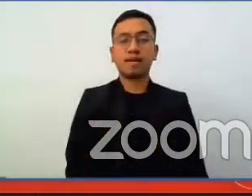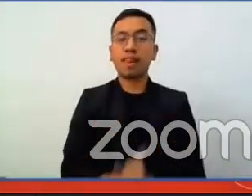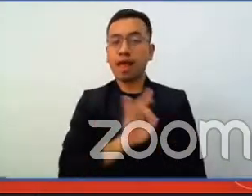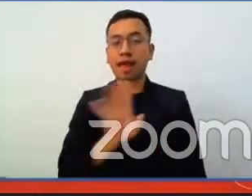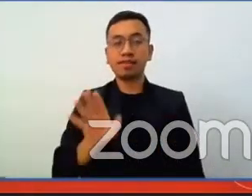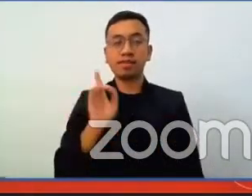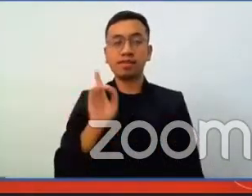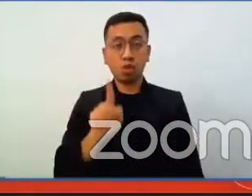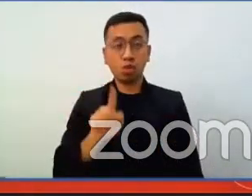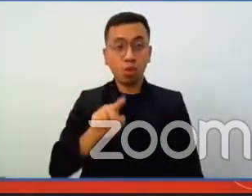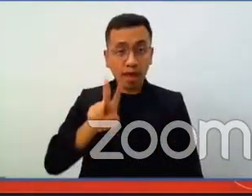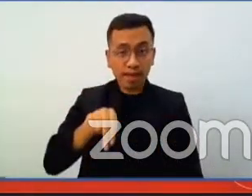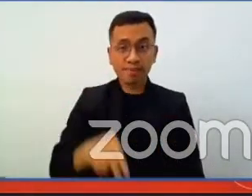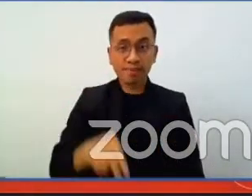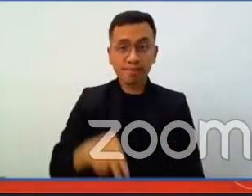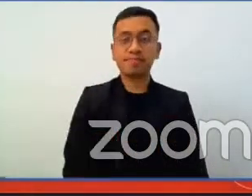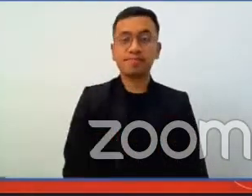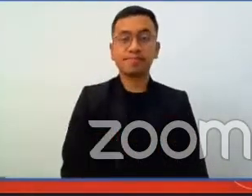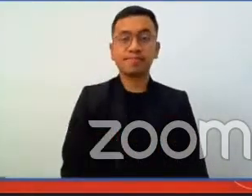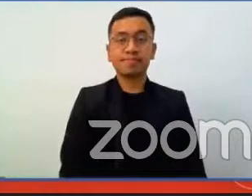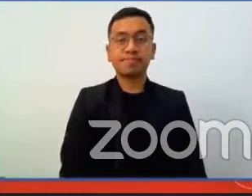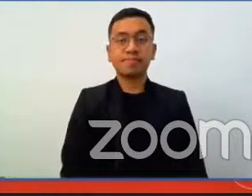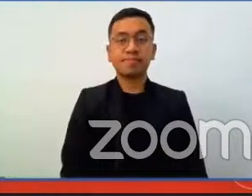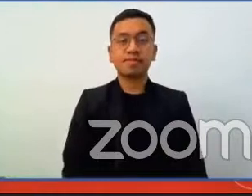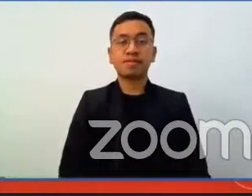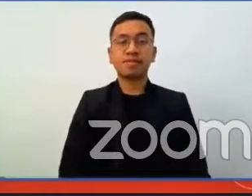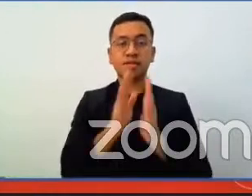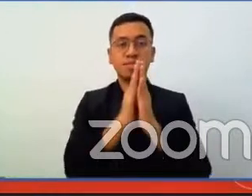kalau yang buku. Semoga waktunya cukup.